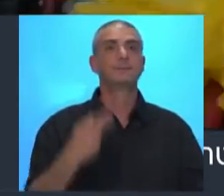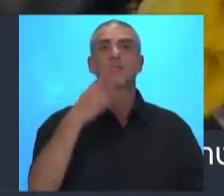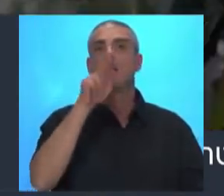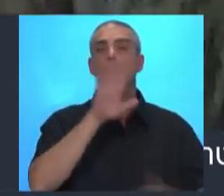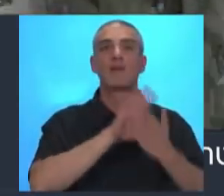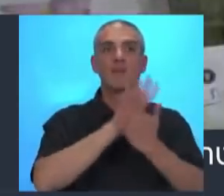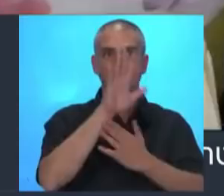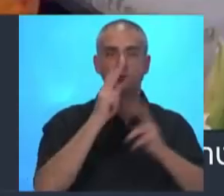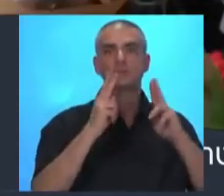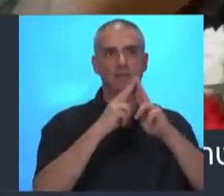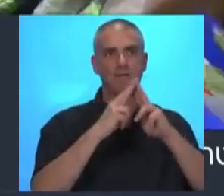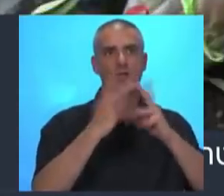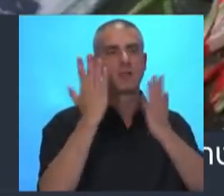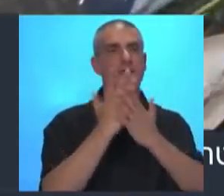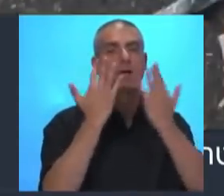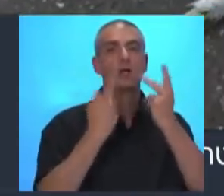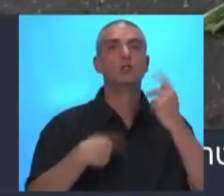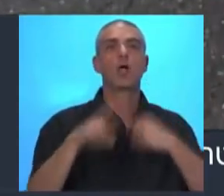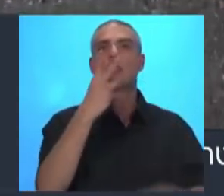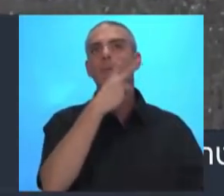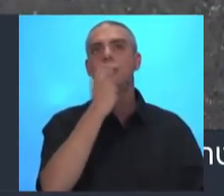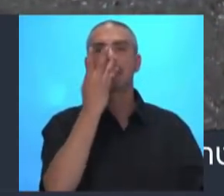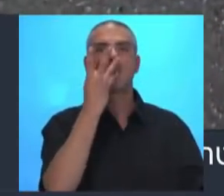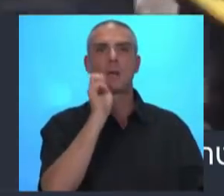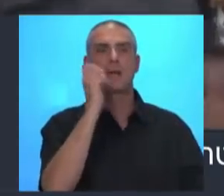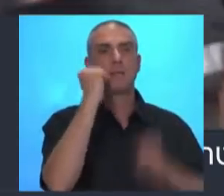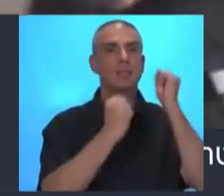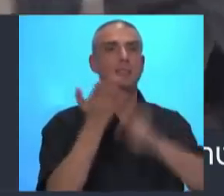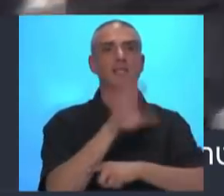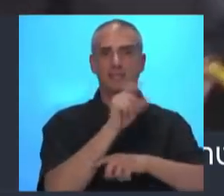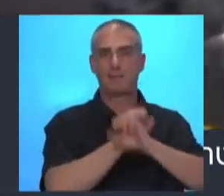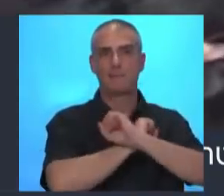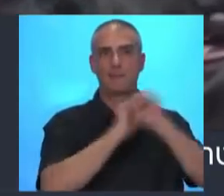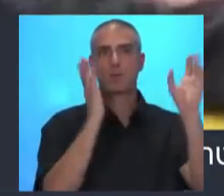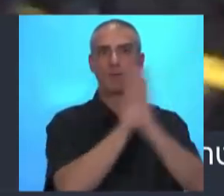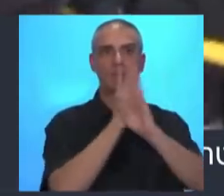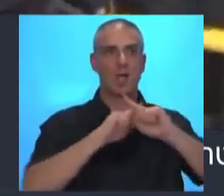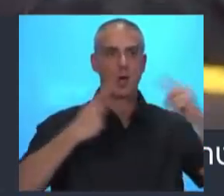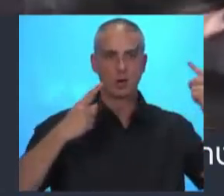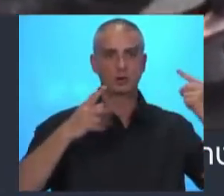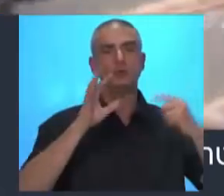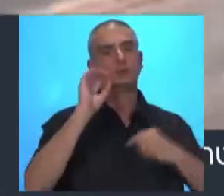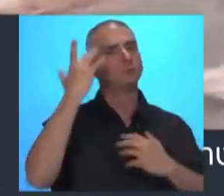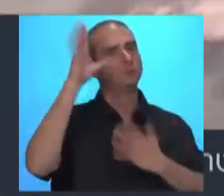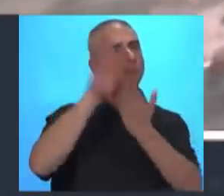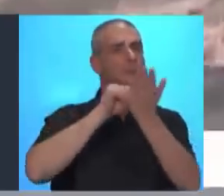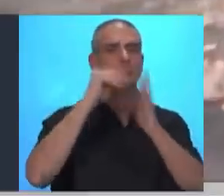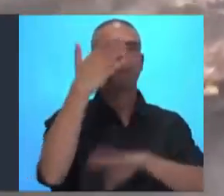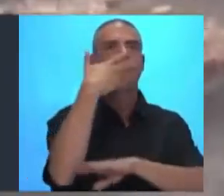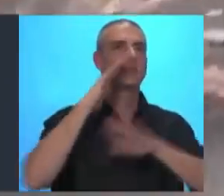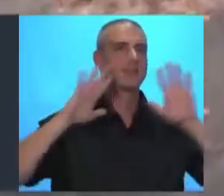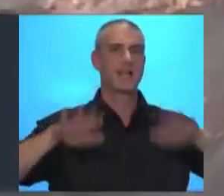מ-2015 צרפת סופרת כבר יותר מ-240 נרצחים בפיגועי טרור של או בהשראת המדינה